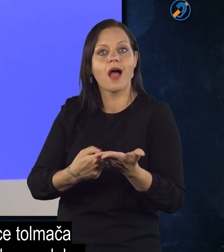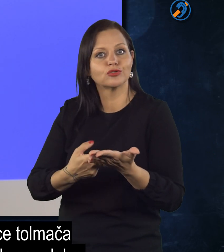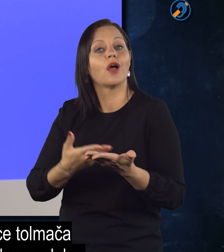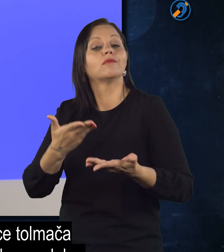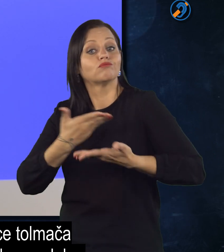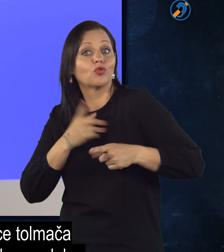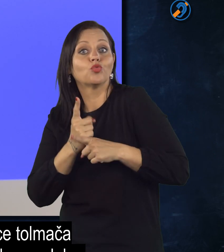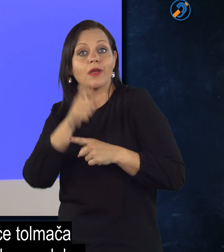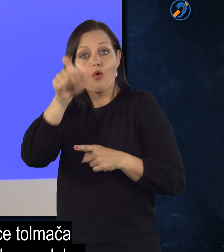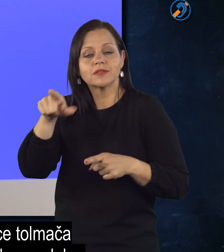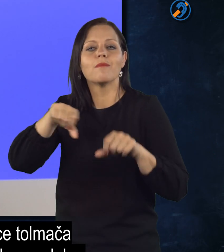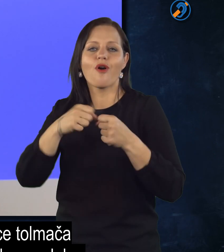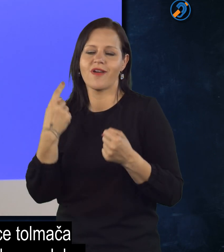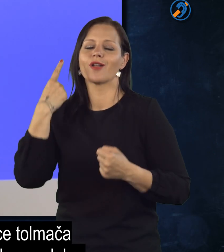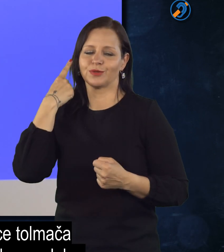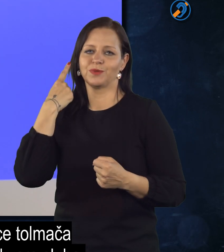sluha.